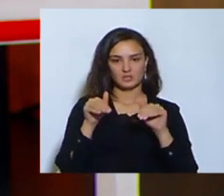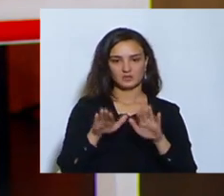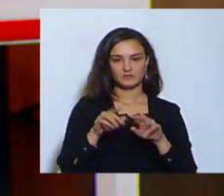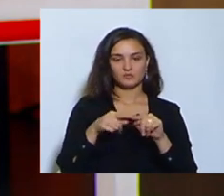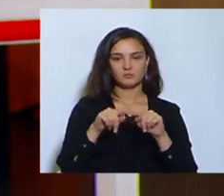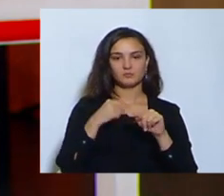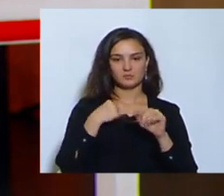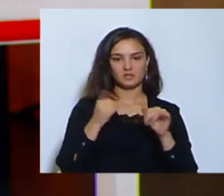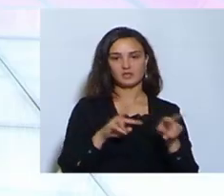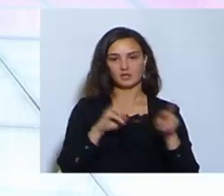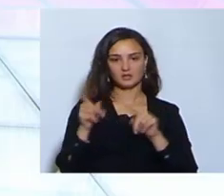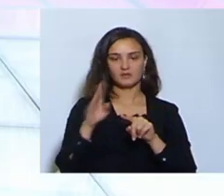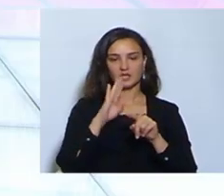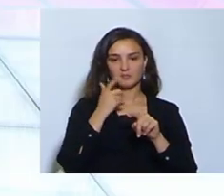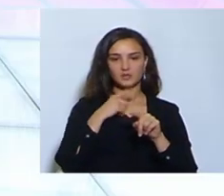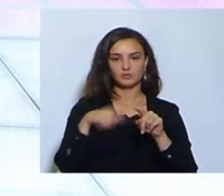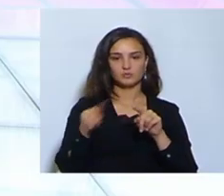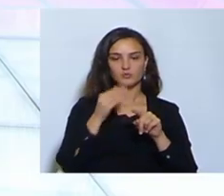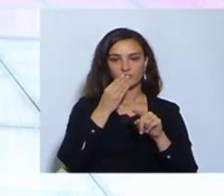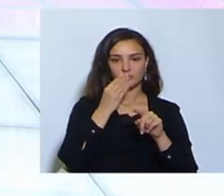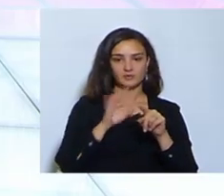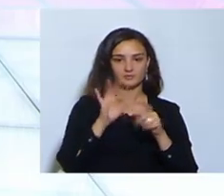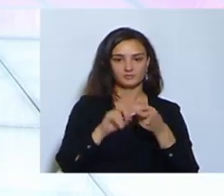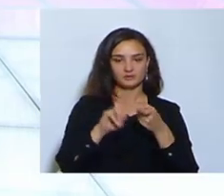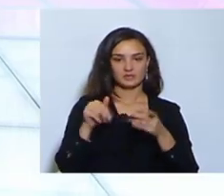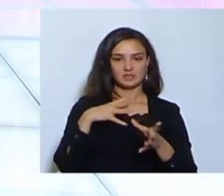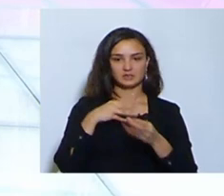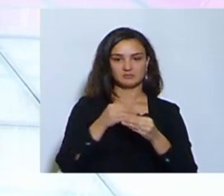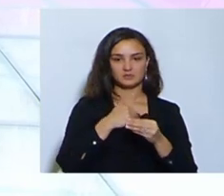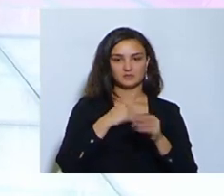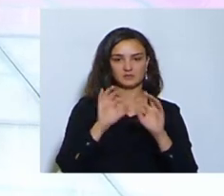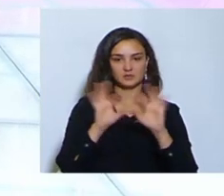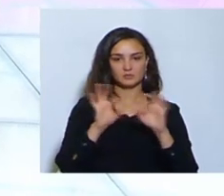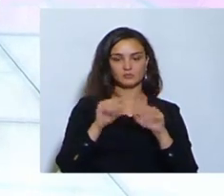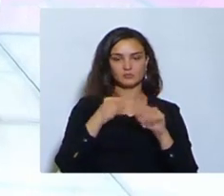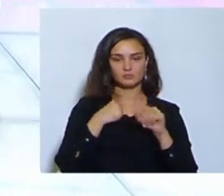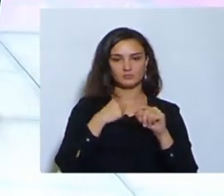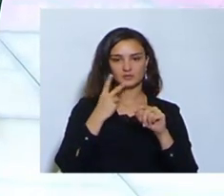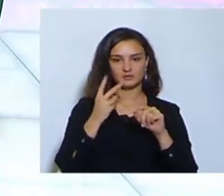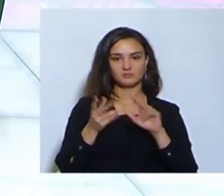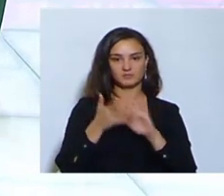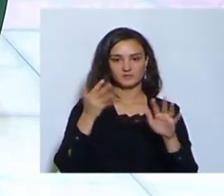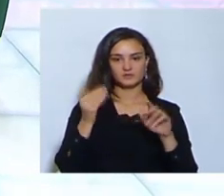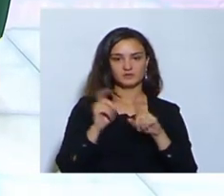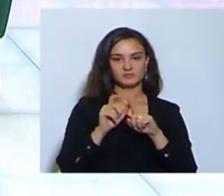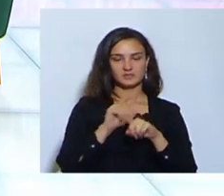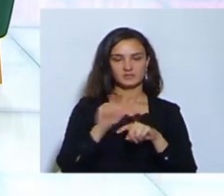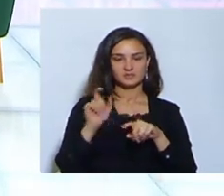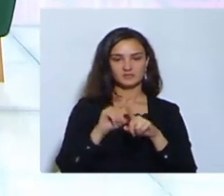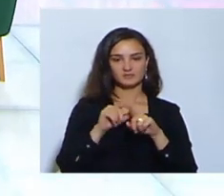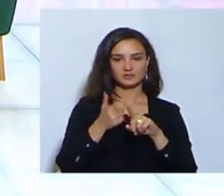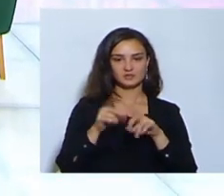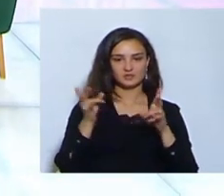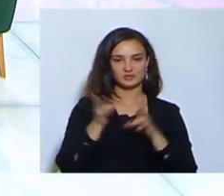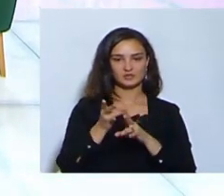მე გადავალ ახლა ქალბატონებო კვების ზონაში და მინდა რომ ერთად ვისაუბროთ, იმიტომ რომ მე დავიჭირე თქვენს ფრაზებში ის სიტყვები, რომელიც